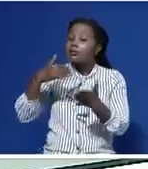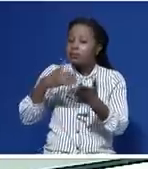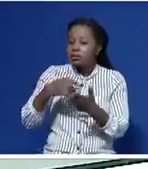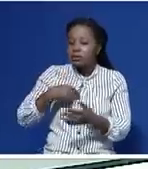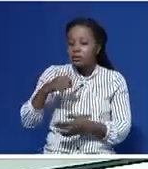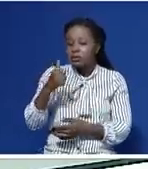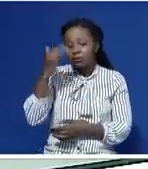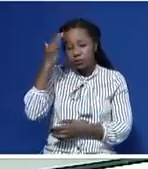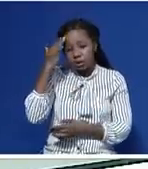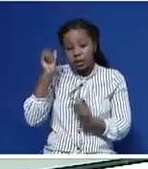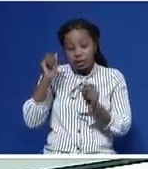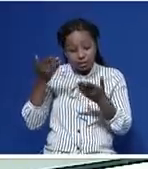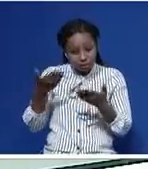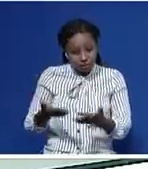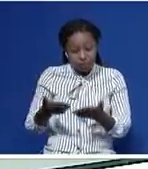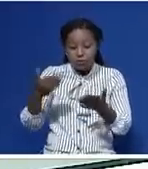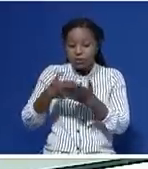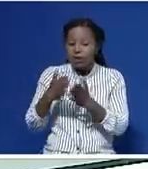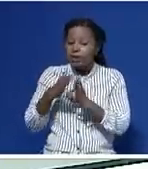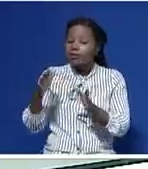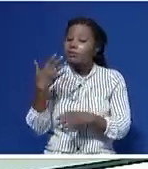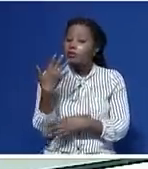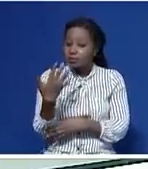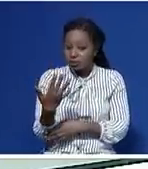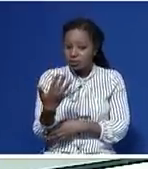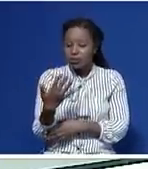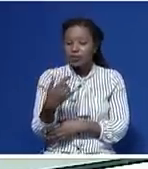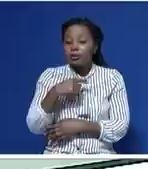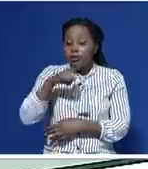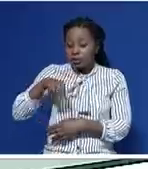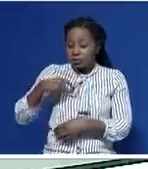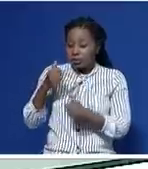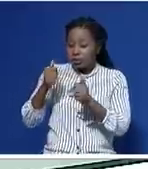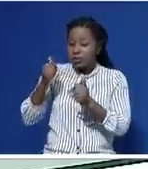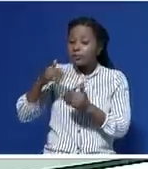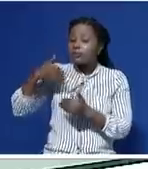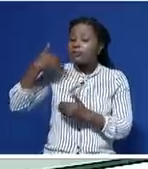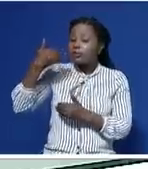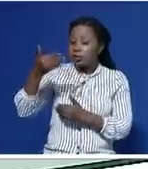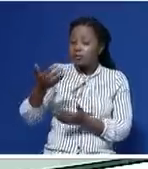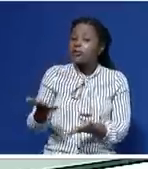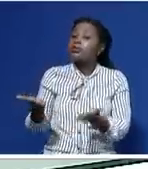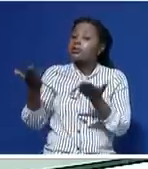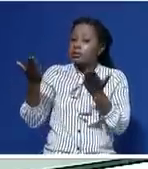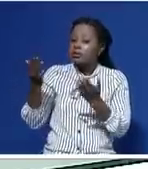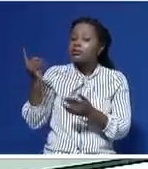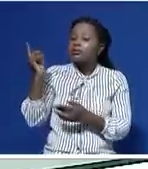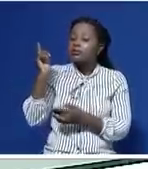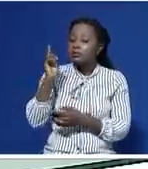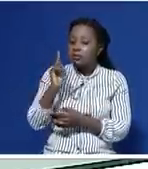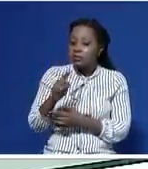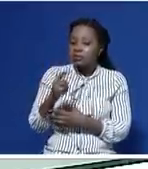Tulikuwa hatujulikani, lakini sasa hivi tumefikia nafasi ya tano, na tunategemea huko mbele ya safari inshallah tutakuja